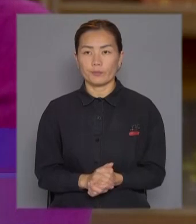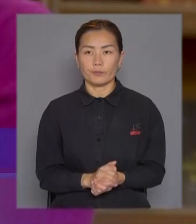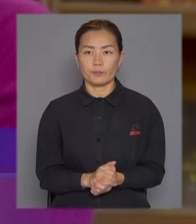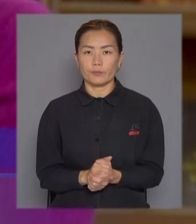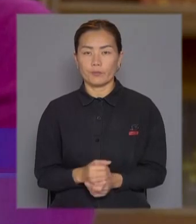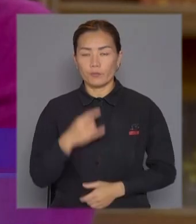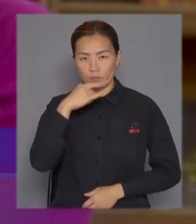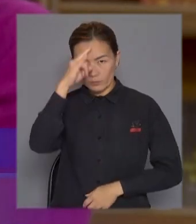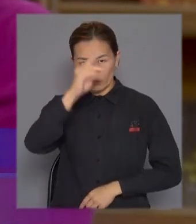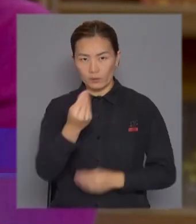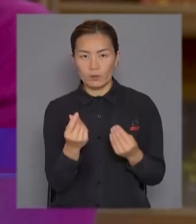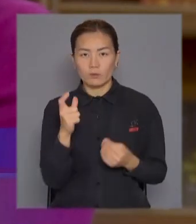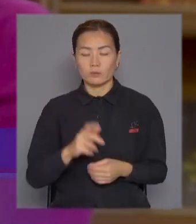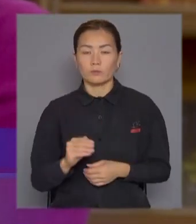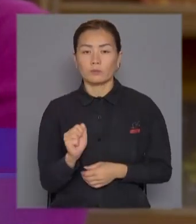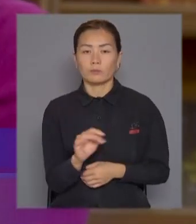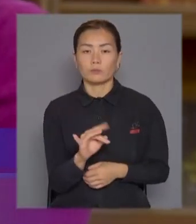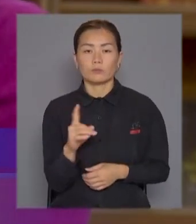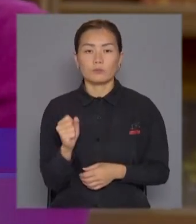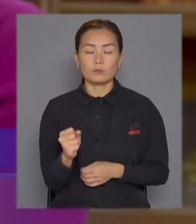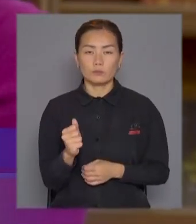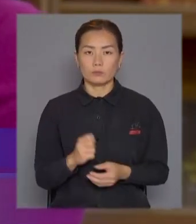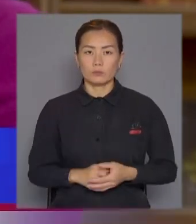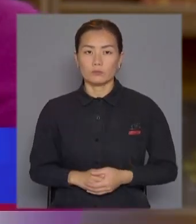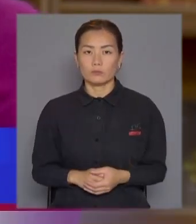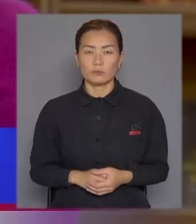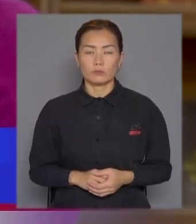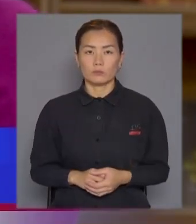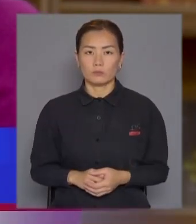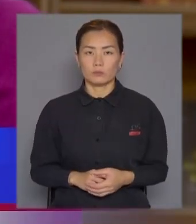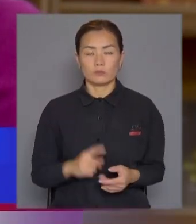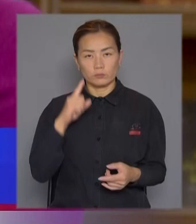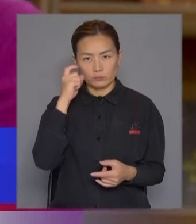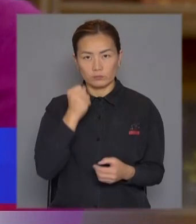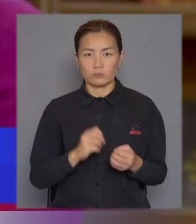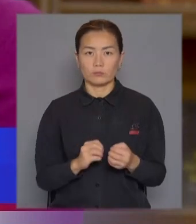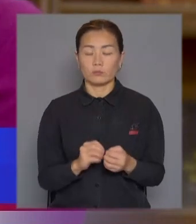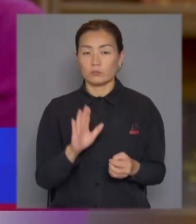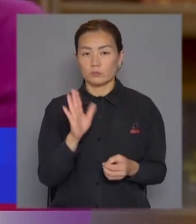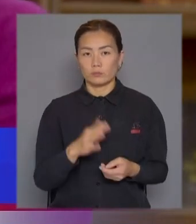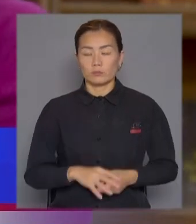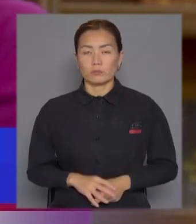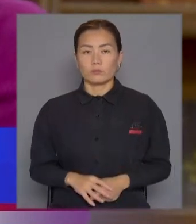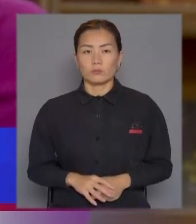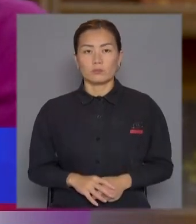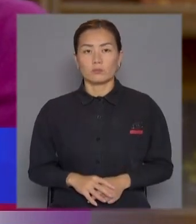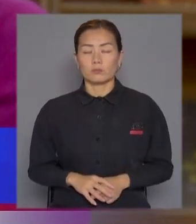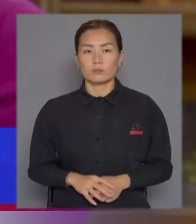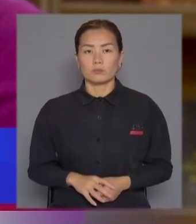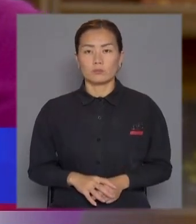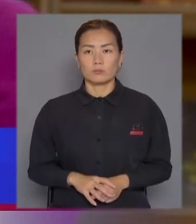қазақтың ұлы ақыны Фариза Оңғарсынованың есімі ешқашан халқының жадынан ұмытылады деп ойламаймын. Соның айқын